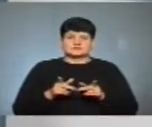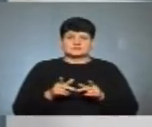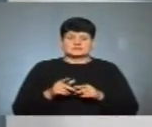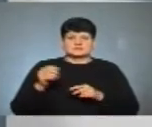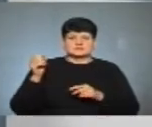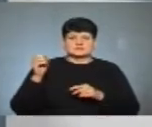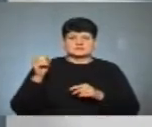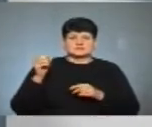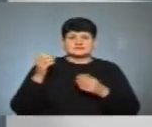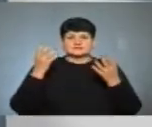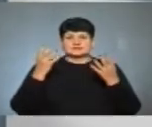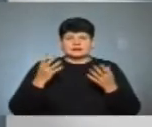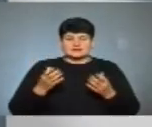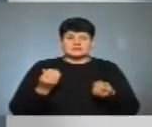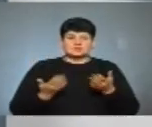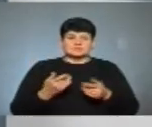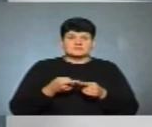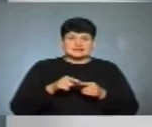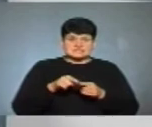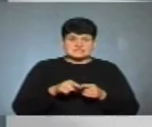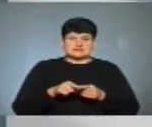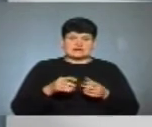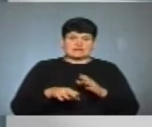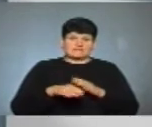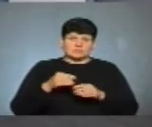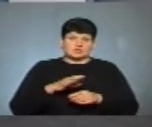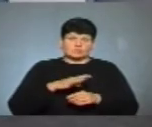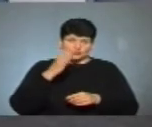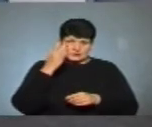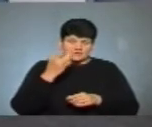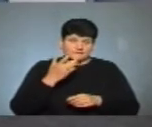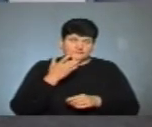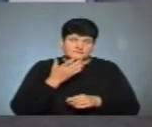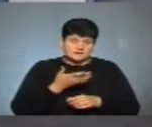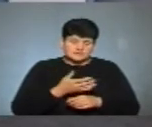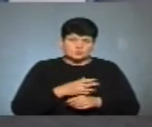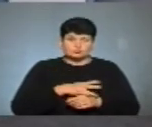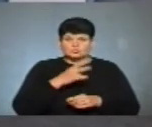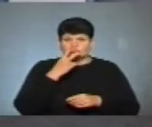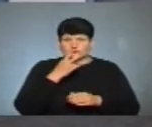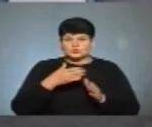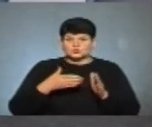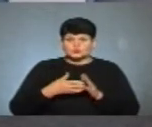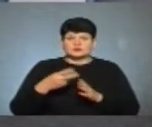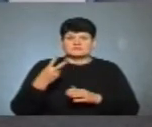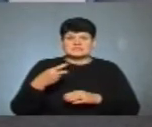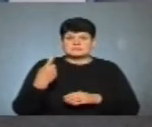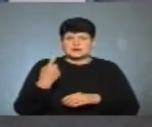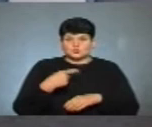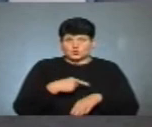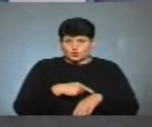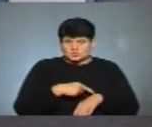світлового дня. Так, якщо би ці вибори були літком і, скажімо так, було видно до 21-ї години,